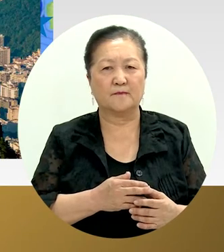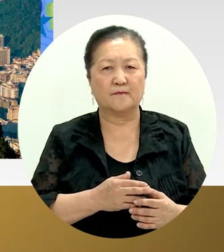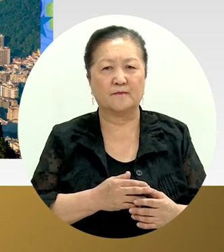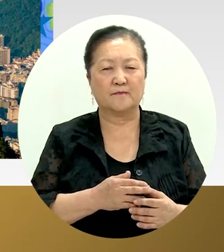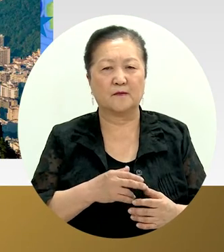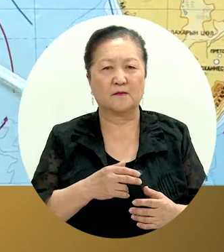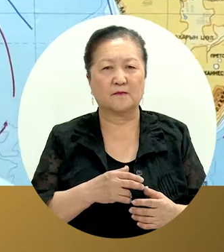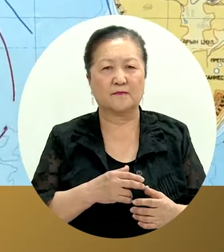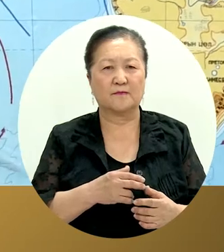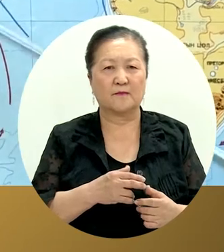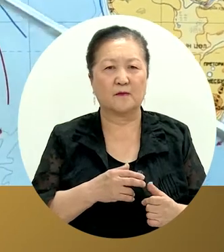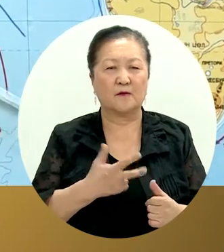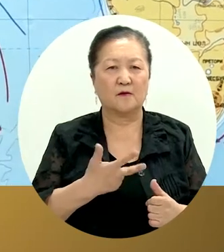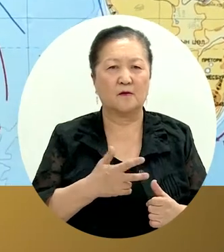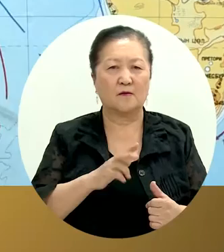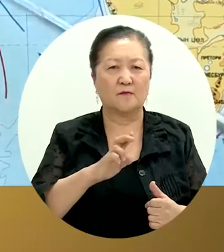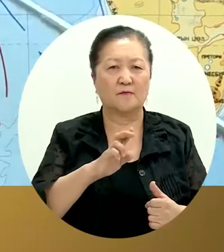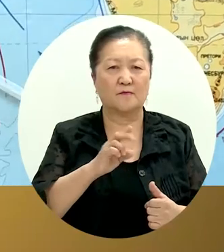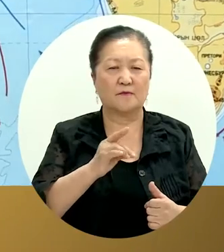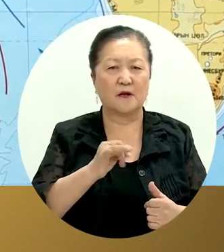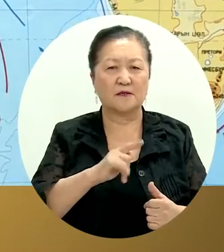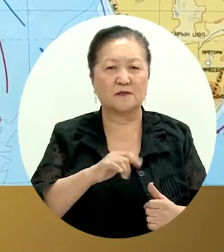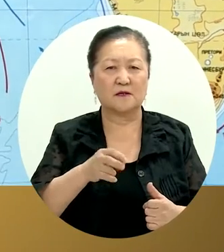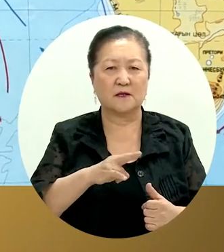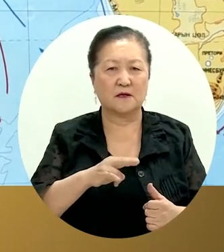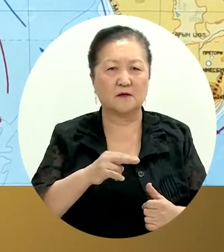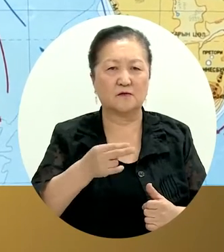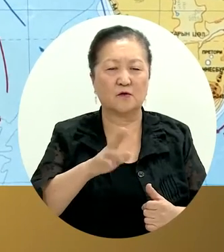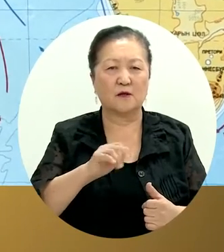Энэ урсгалын маань нэр нь Бразилийн дулаан урсгал. За.